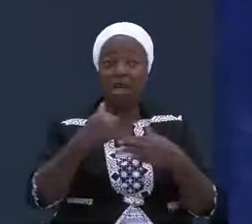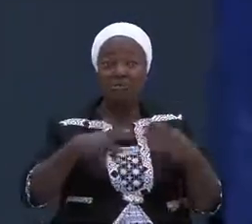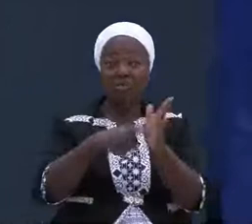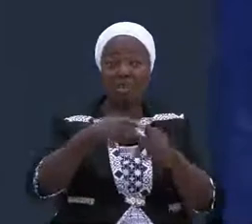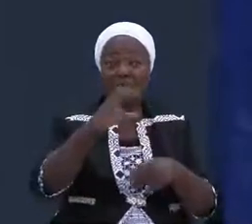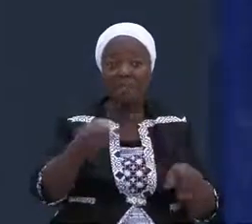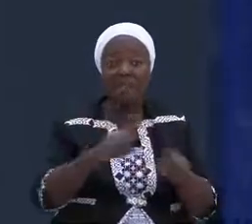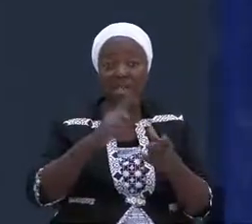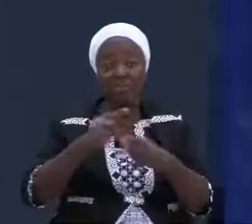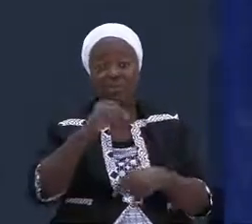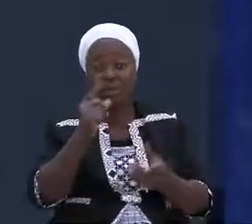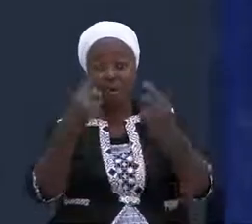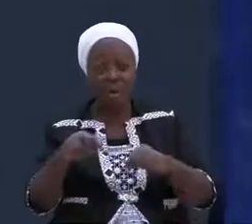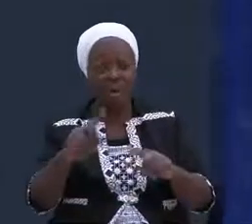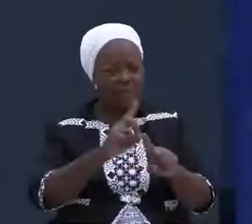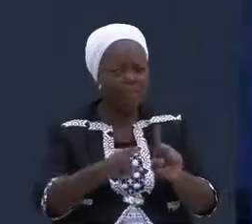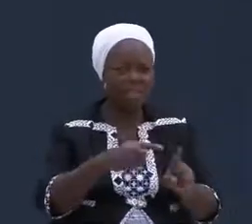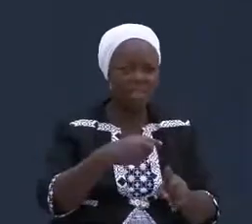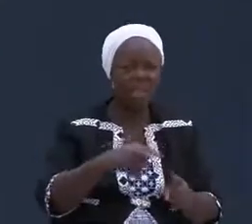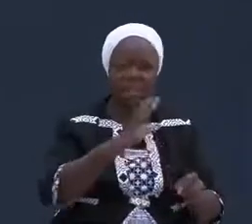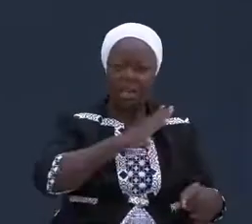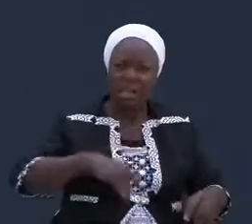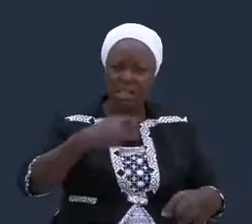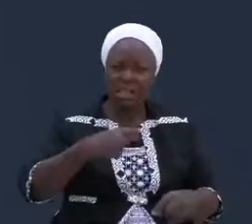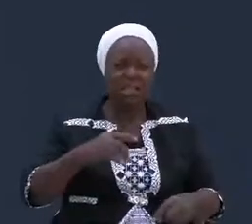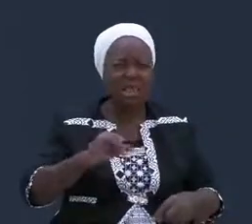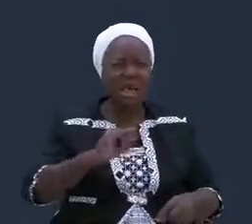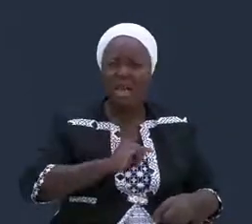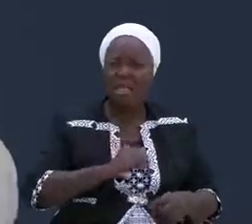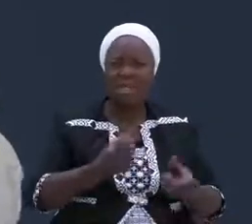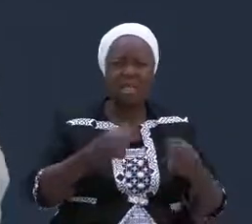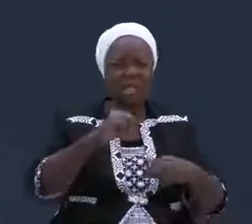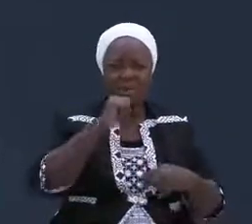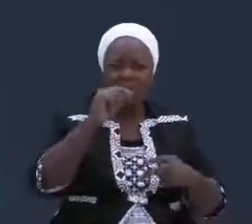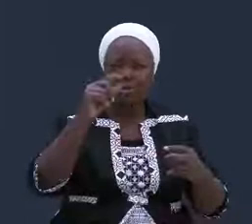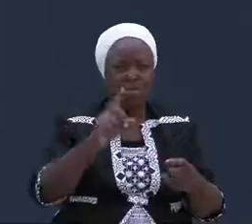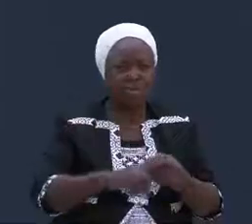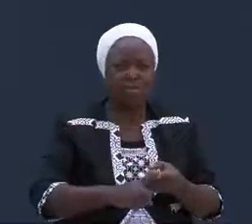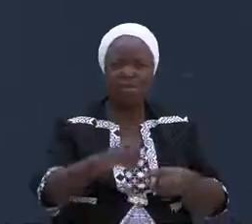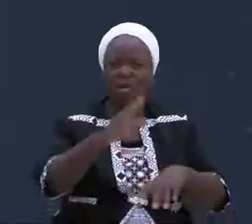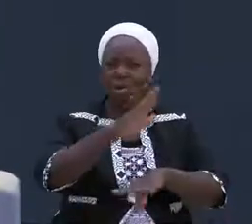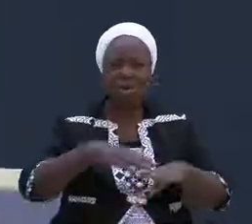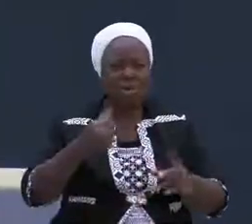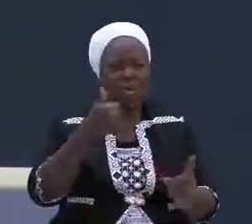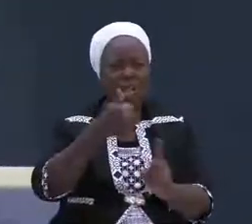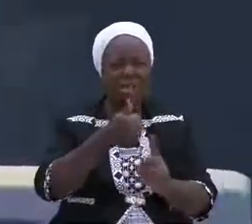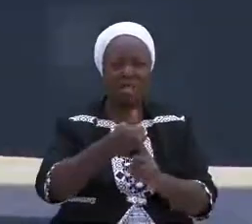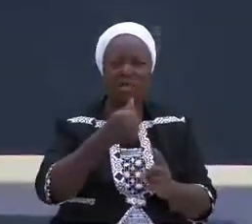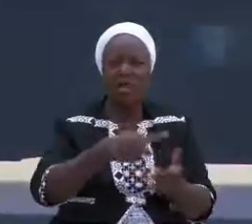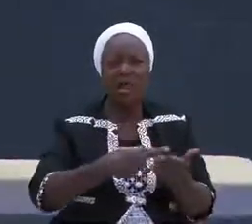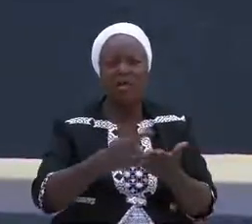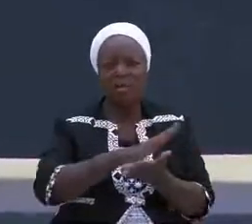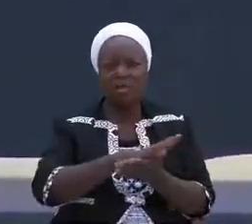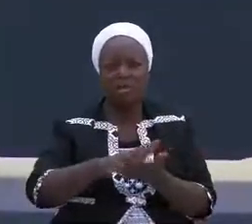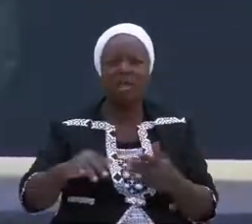qui s'enflent d'orgueil. Je ne suis pas venu pour appeler ceux qui se justifient, mais je suis venu pour appeler